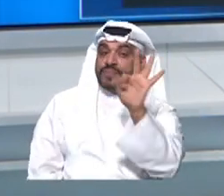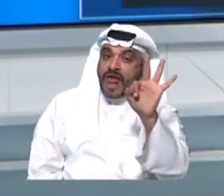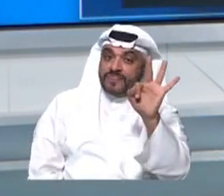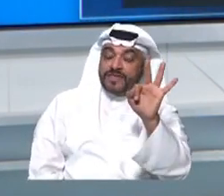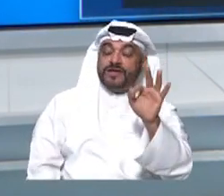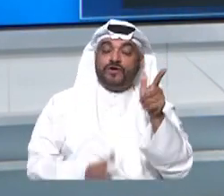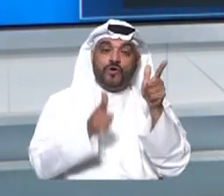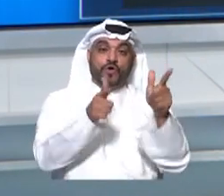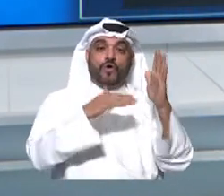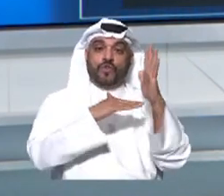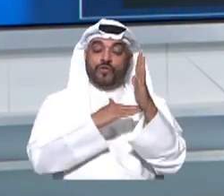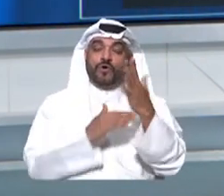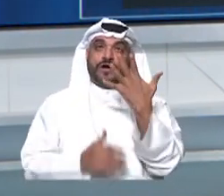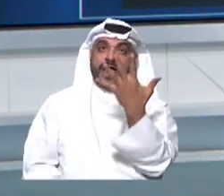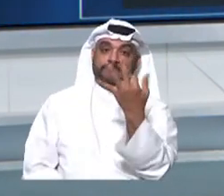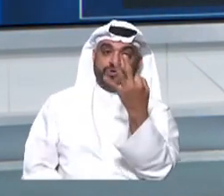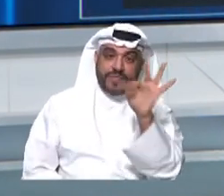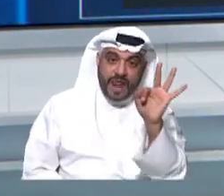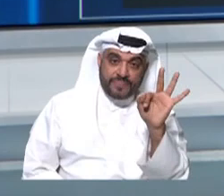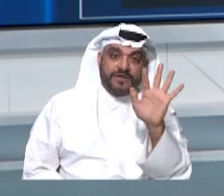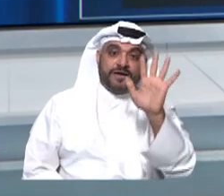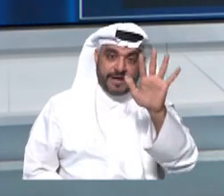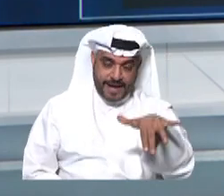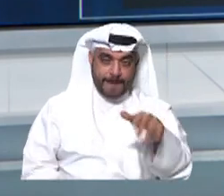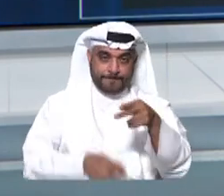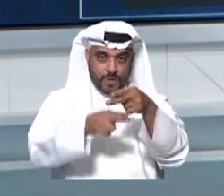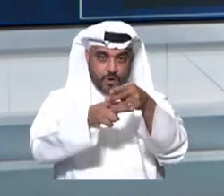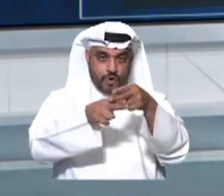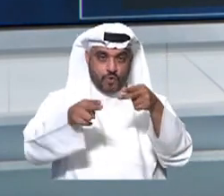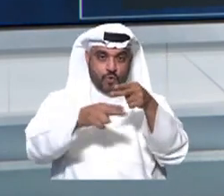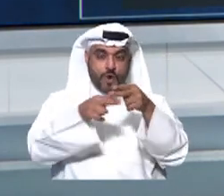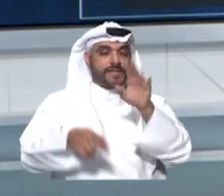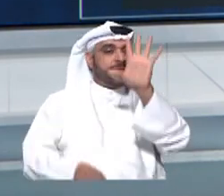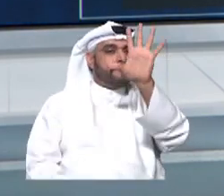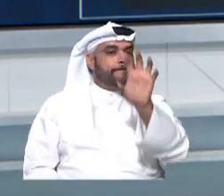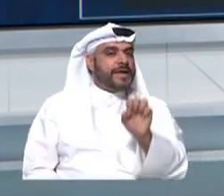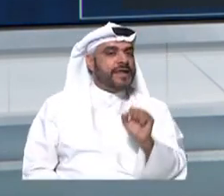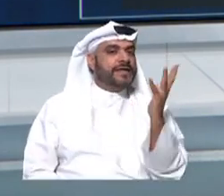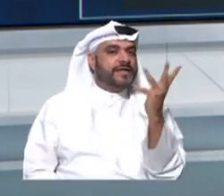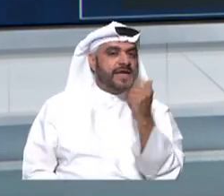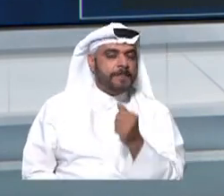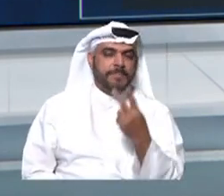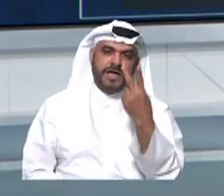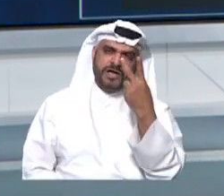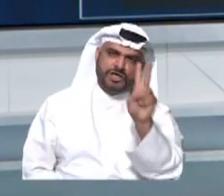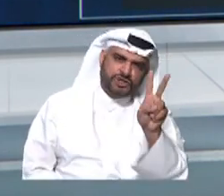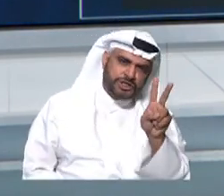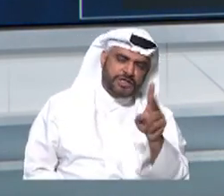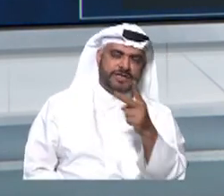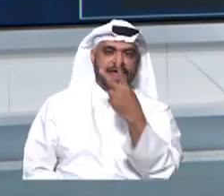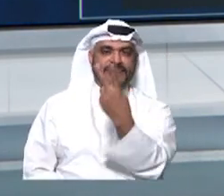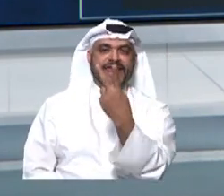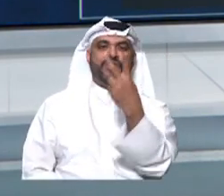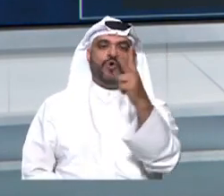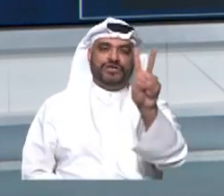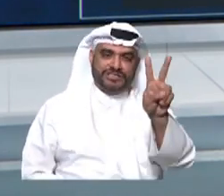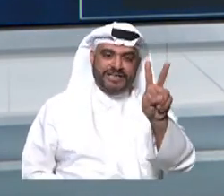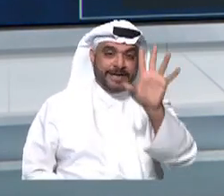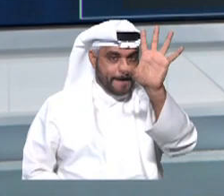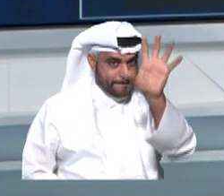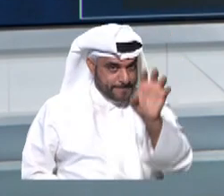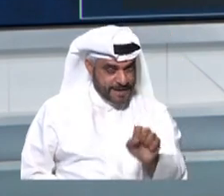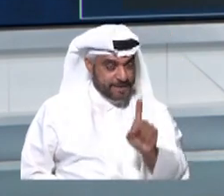إلى 35 درجة مئوية في مدينة الكويت، بالنسبة للصغرى متفاوتة ما بين 20 إلى 22 درجة مئوية،